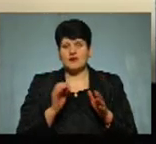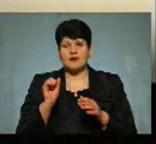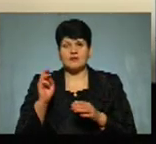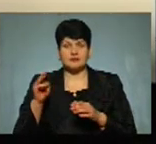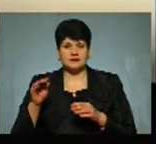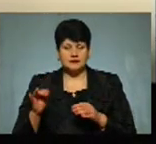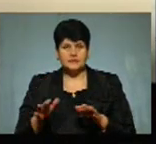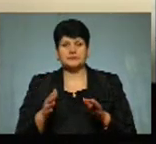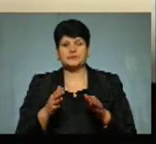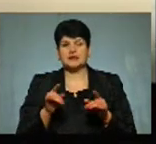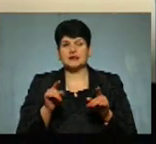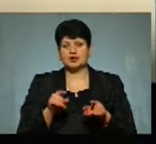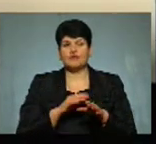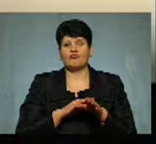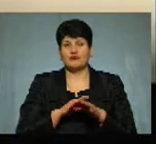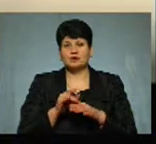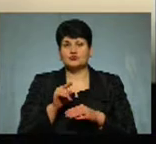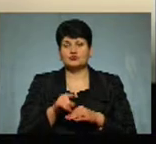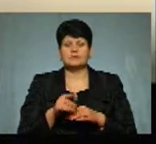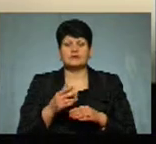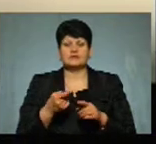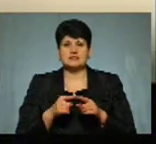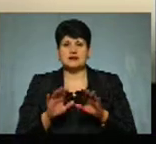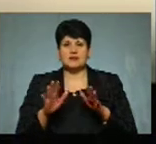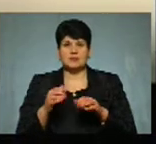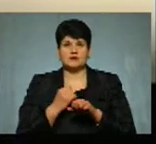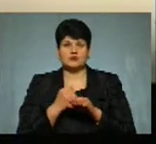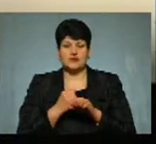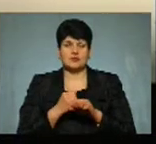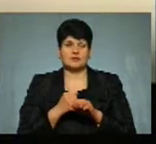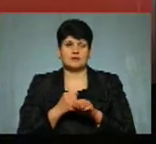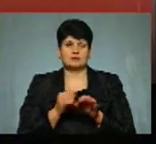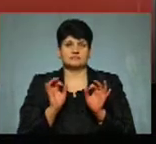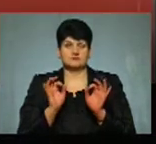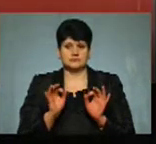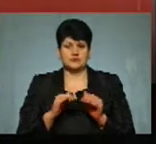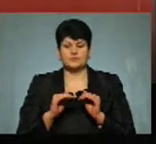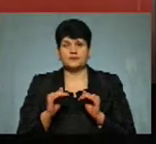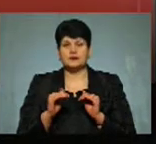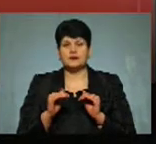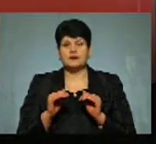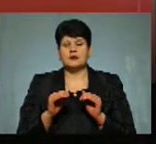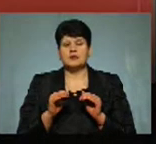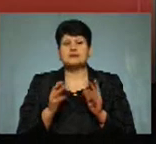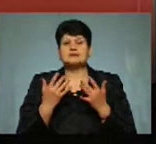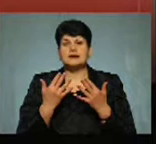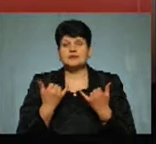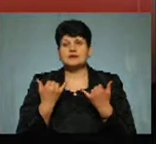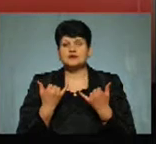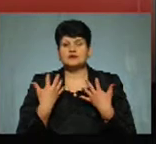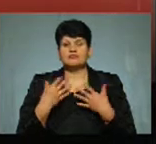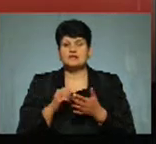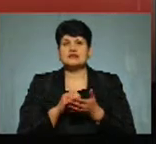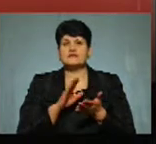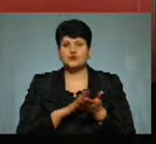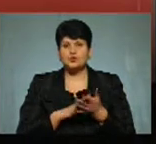процедурні моменти потрібно було виконати для того, щоб ми на даний момент вже працювали в правовому полі. Отож, станом на сьогодні, скільки вже зафіксовано